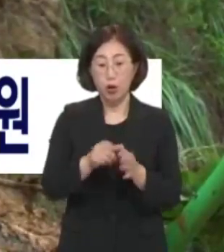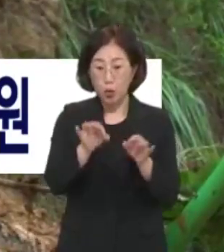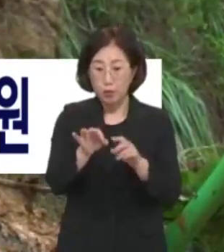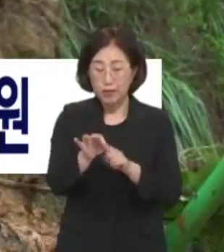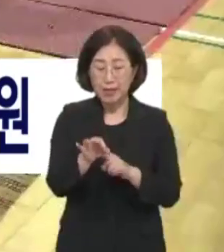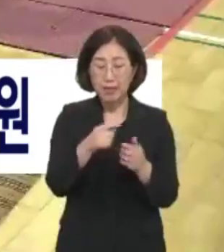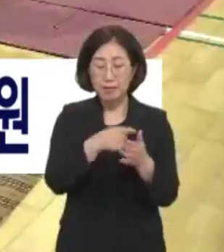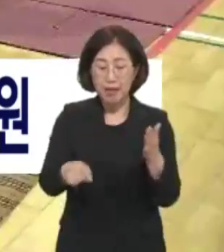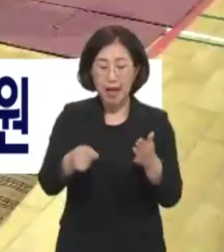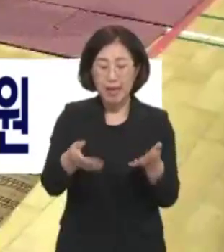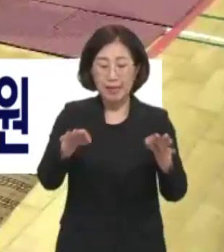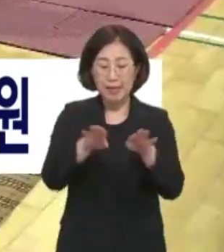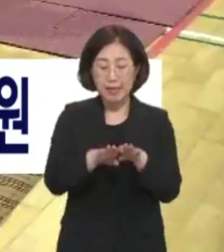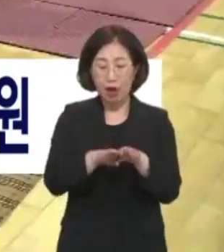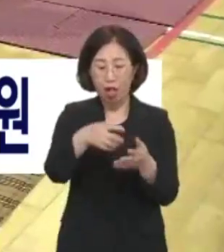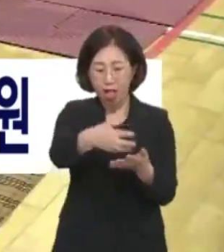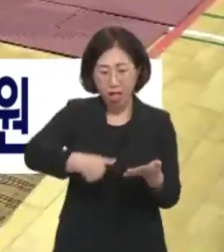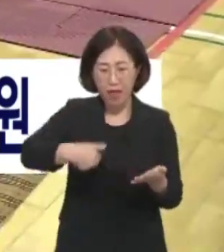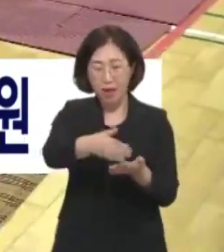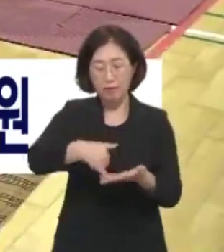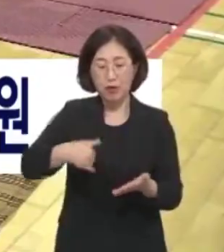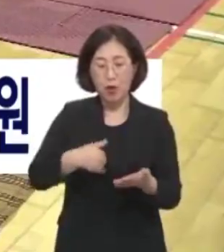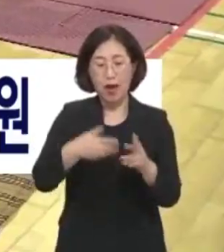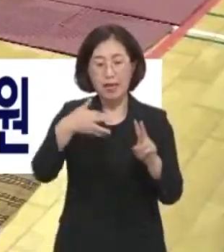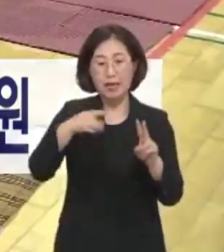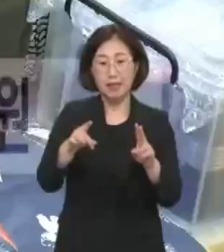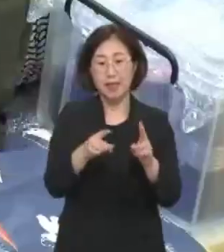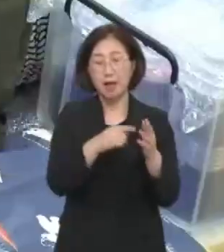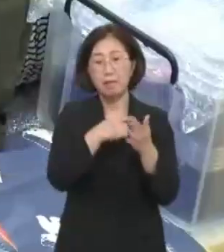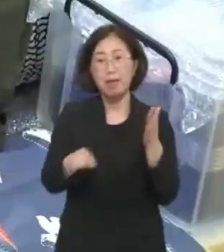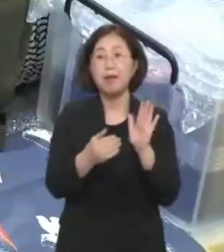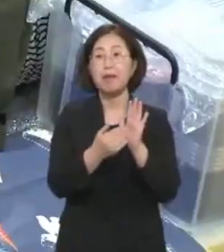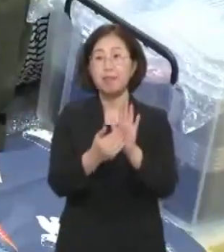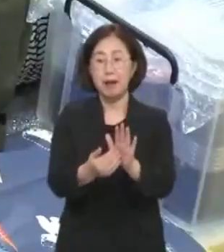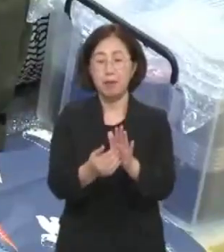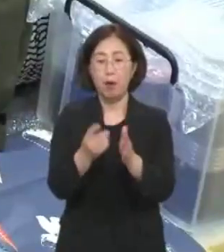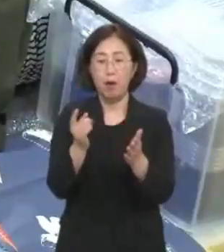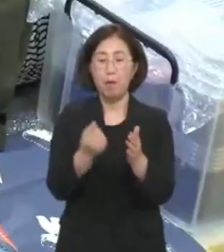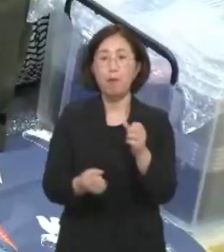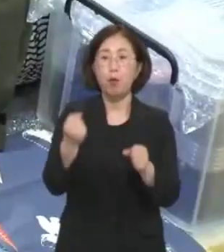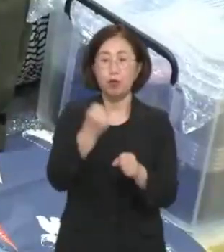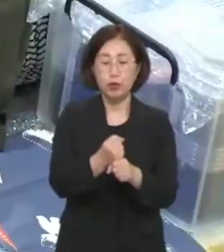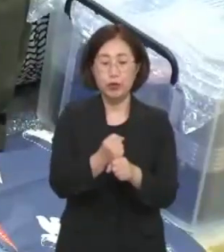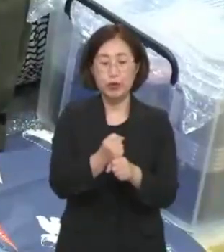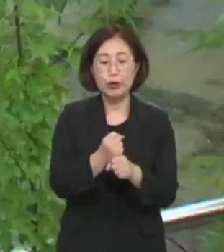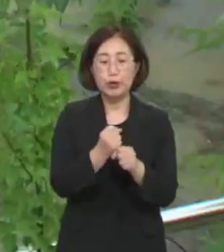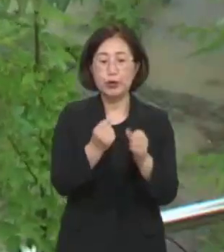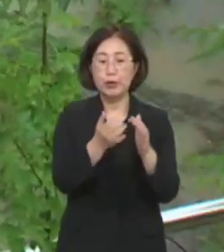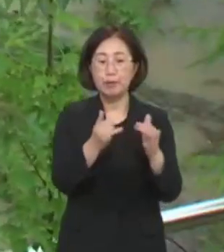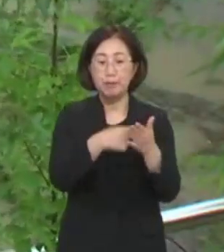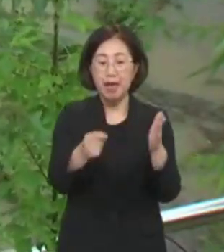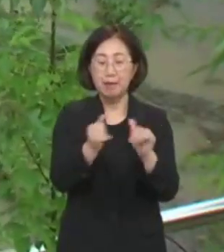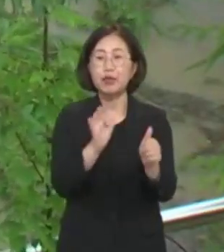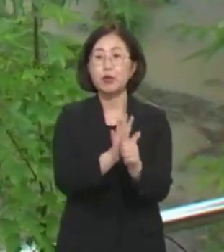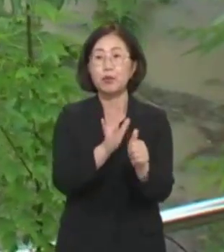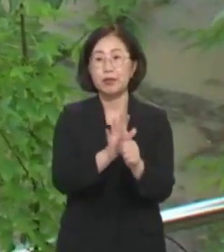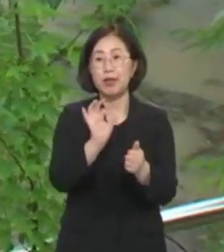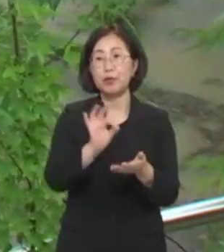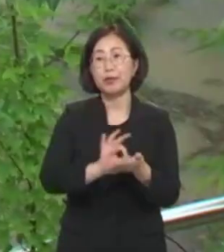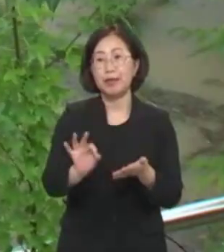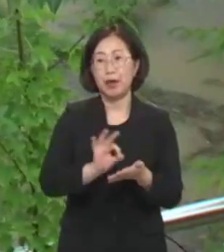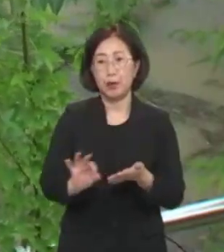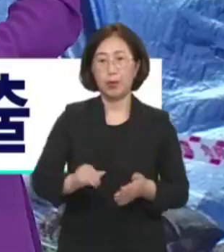재난안전특별교부세는 피해 시설의 잔해물 처리와 2차 피해 방지를 위한 응급복구, 이재민 구호 등을 위해 사용됩니다.